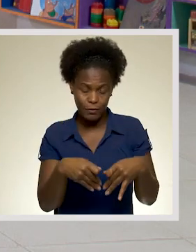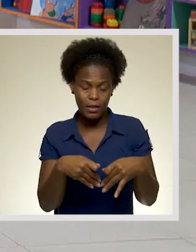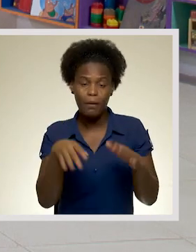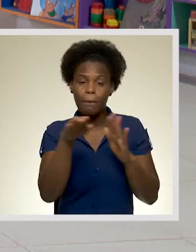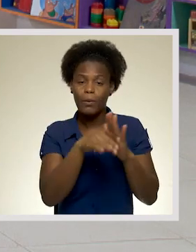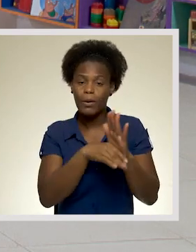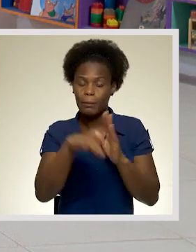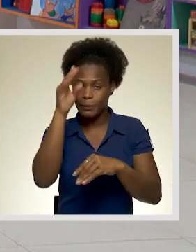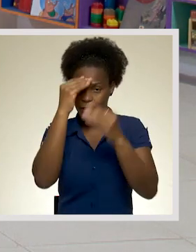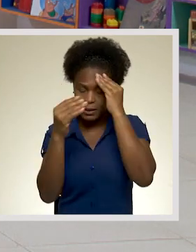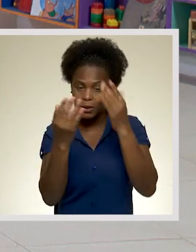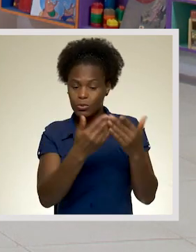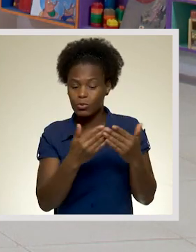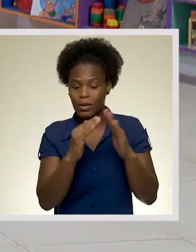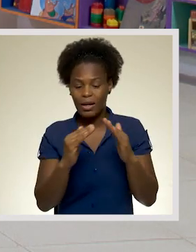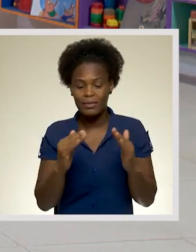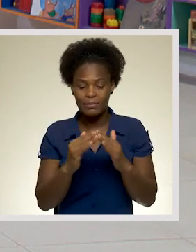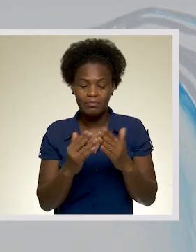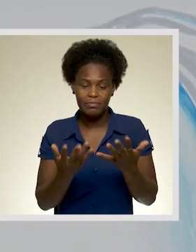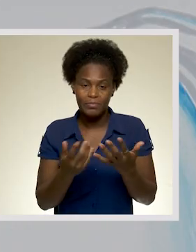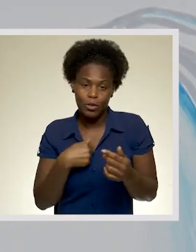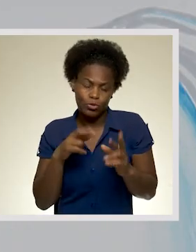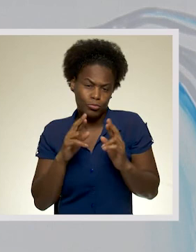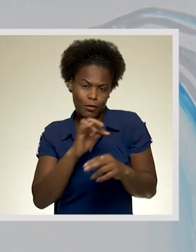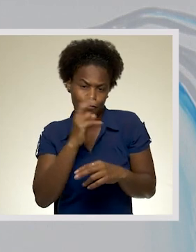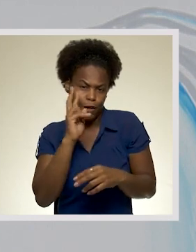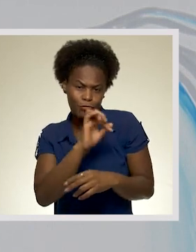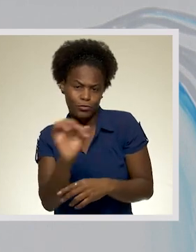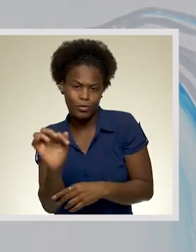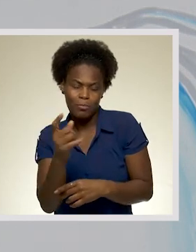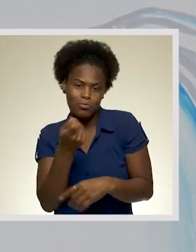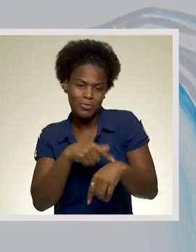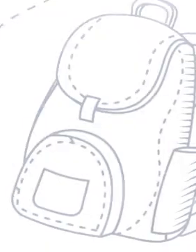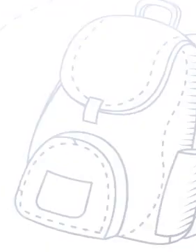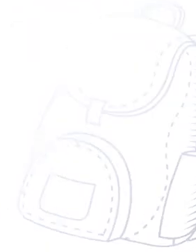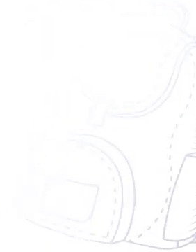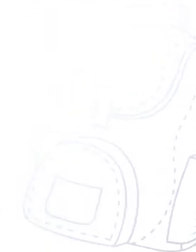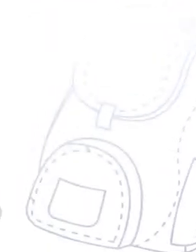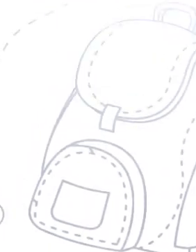du programme Aprender a Estudar em Casa. J'espère vous voir bientôt.